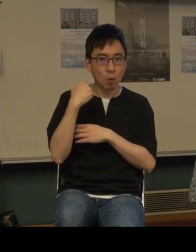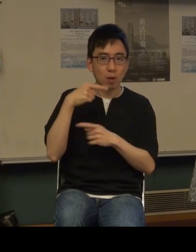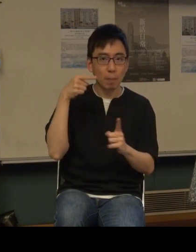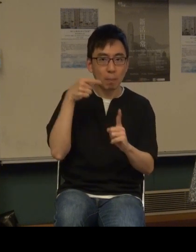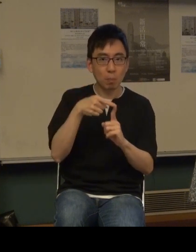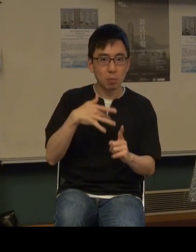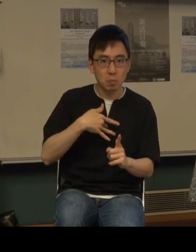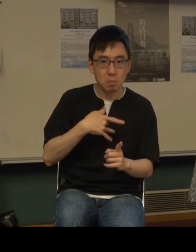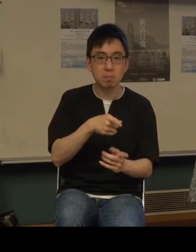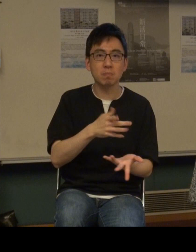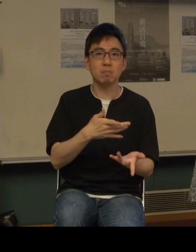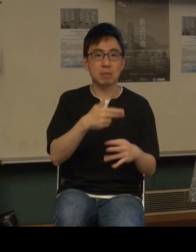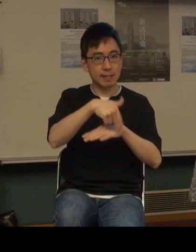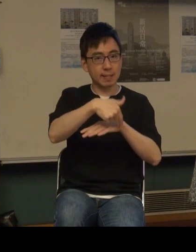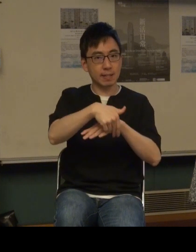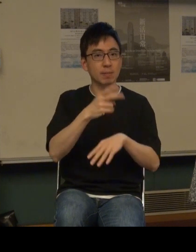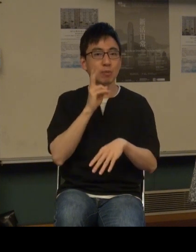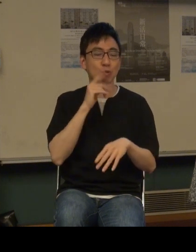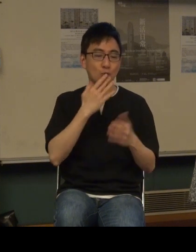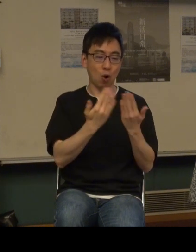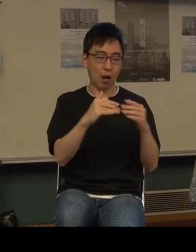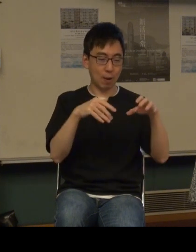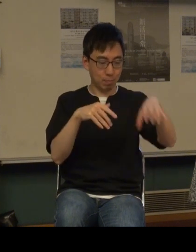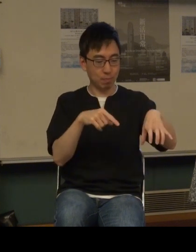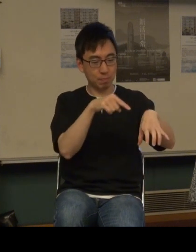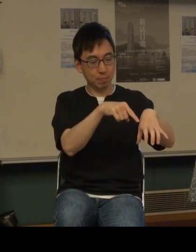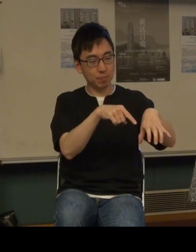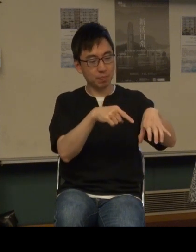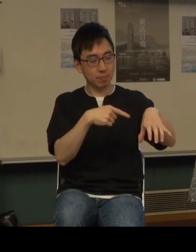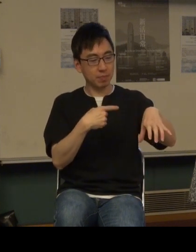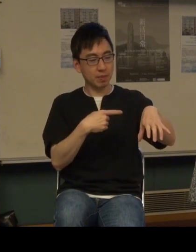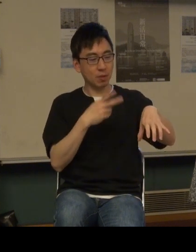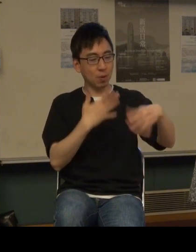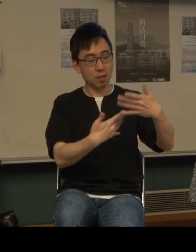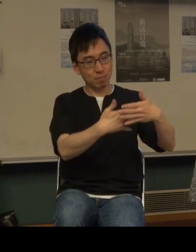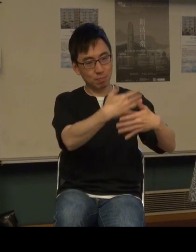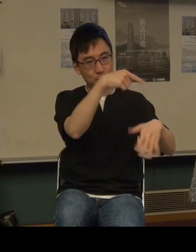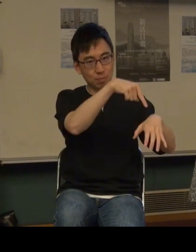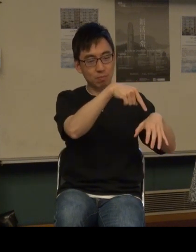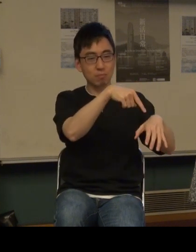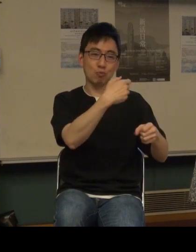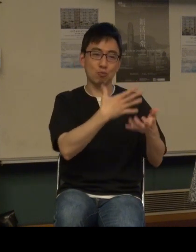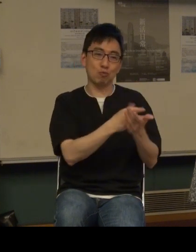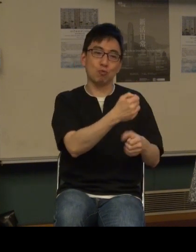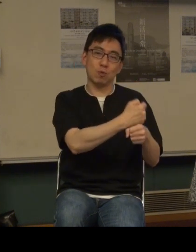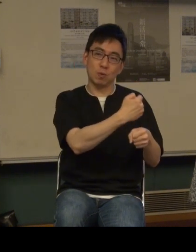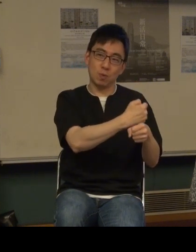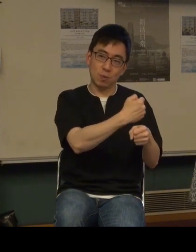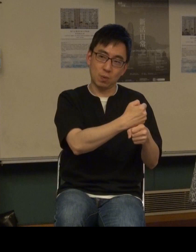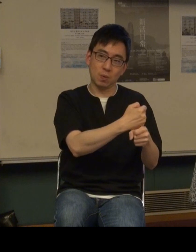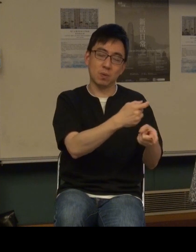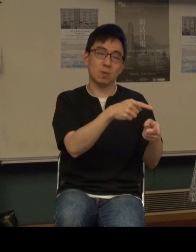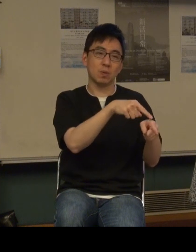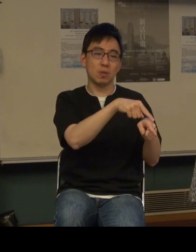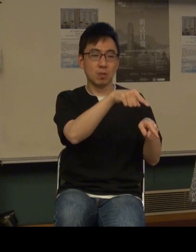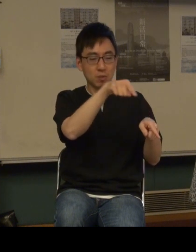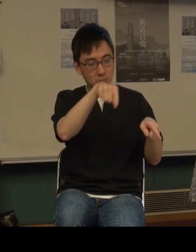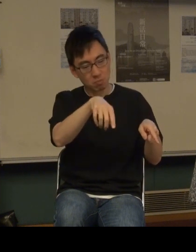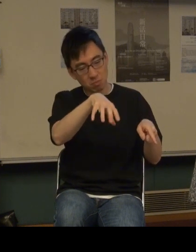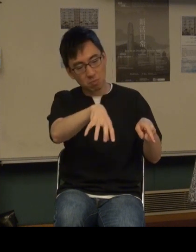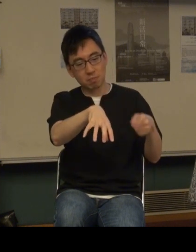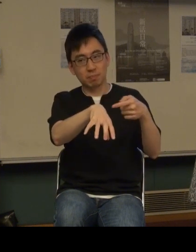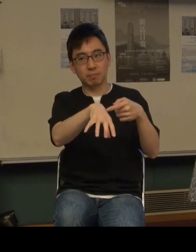劃呢個校舍嘅。譬如在呢個校舍裏邊，佢有呢座就係一個 workshop， 呢座就係一